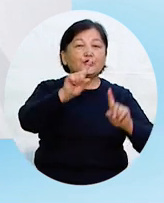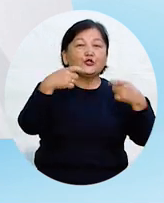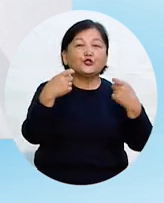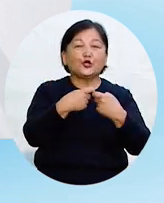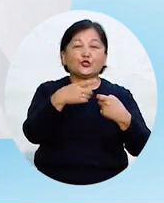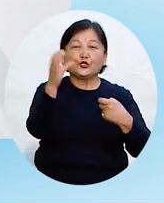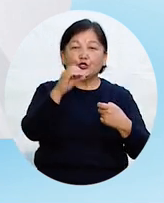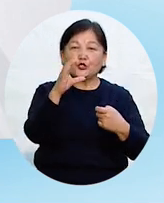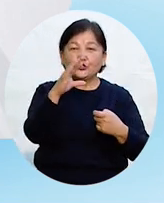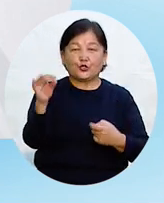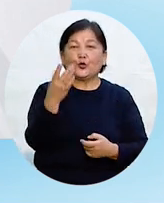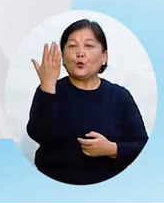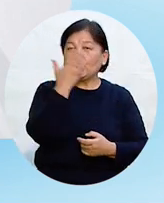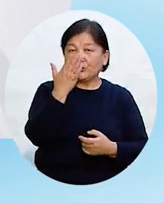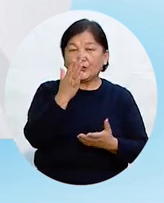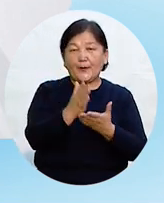дуудан уншнаа.